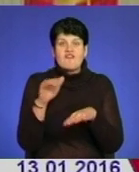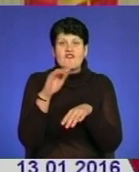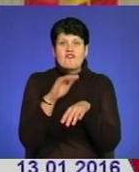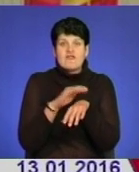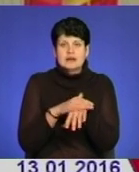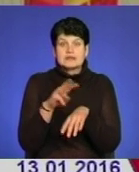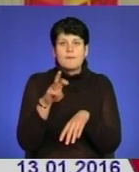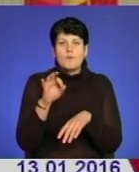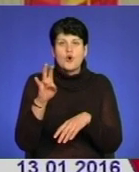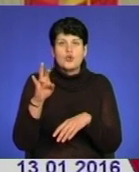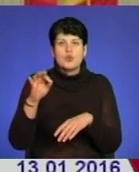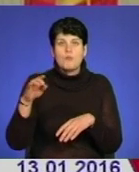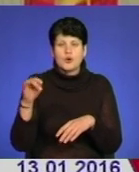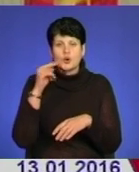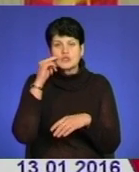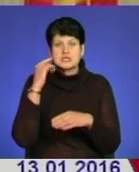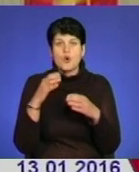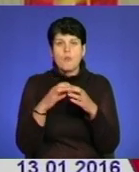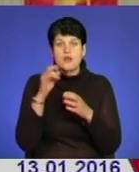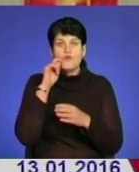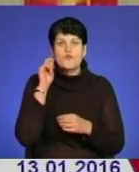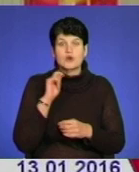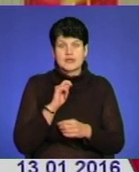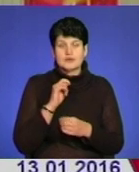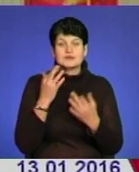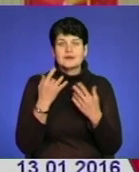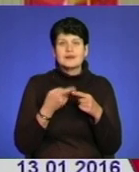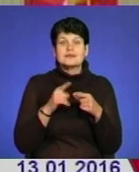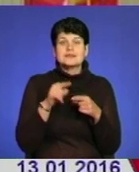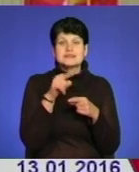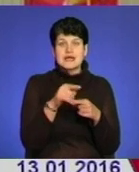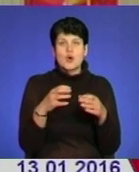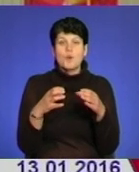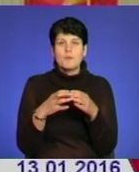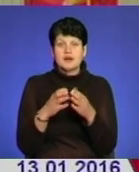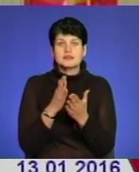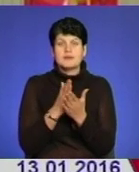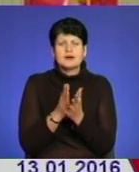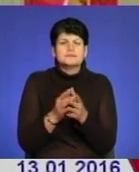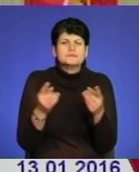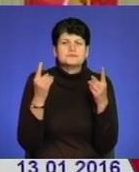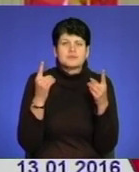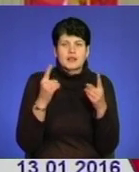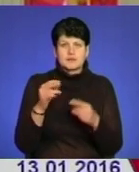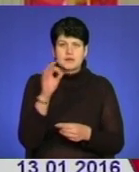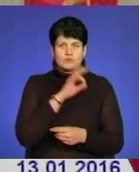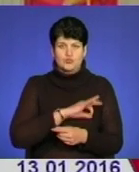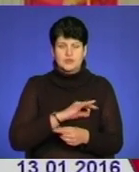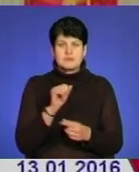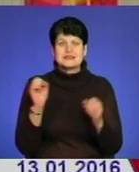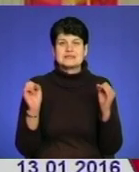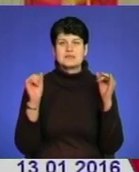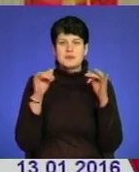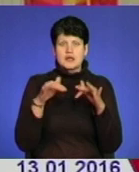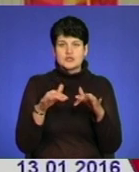монополії російської компанії в Україні, і, ну, оскільки ця компанія приносить якби надприбутки. Власне, для того ми і зібралися, щоб